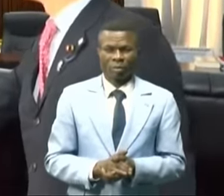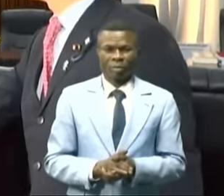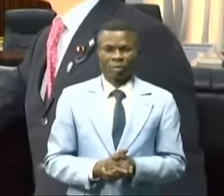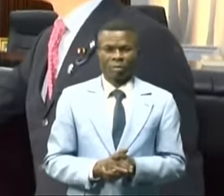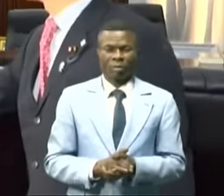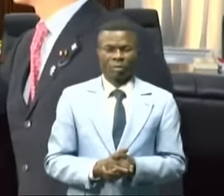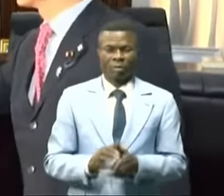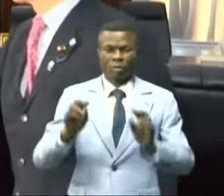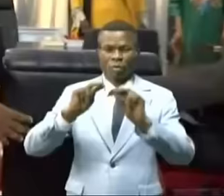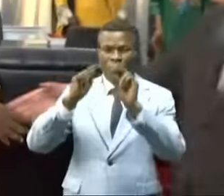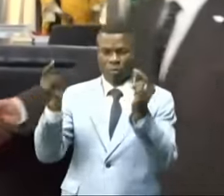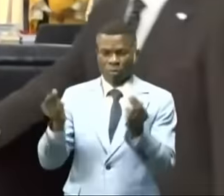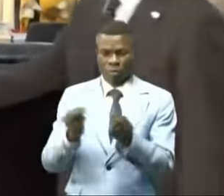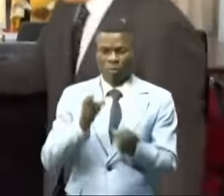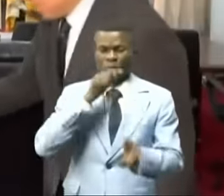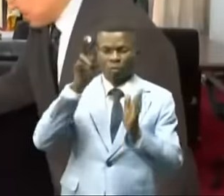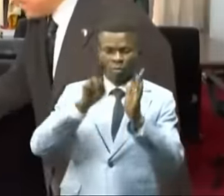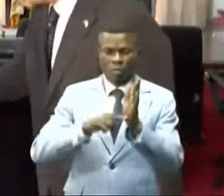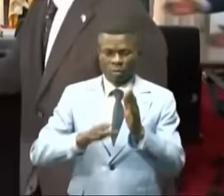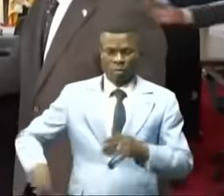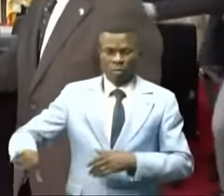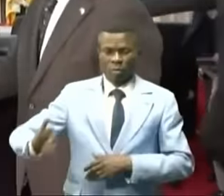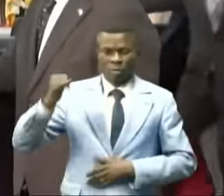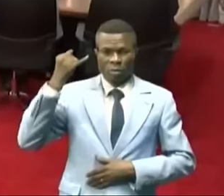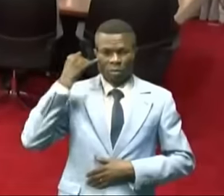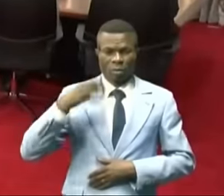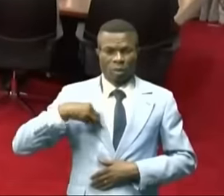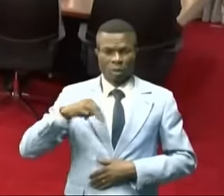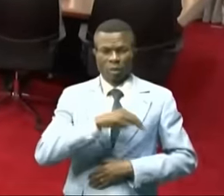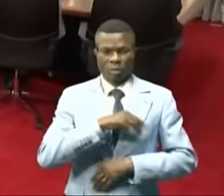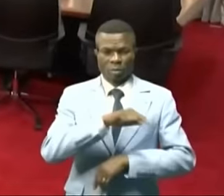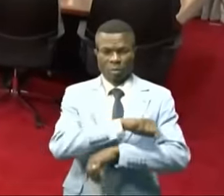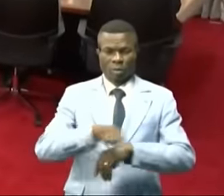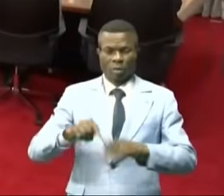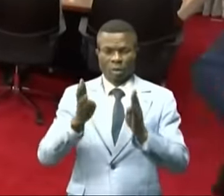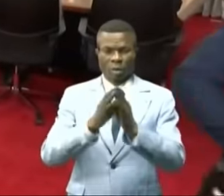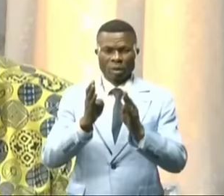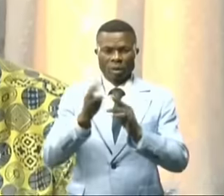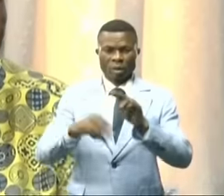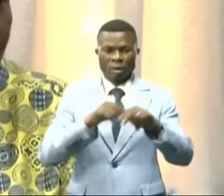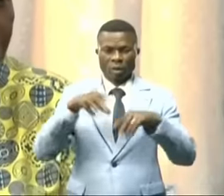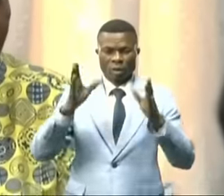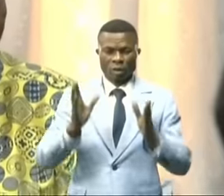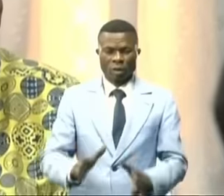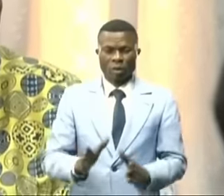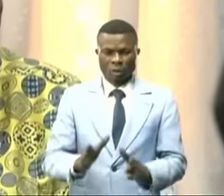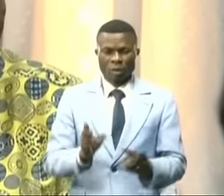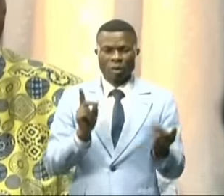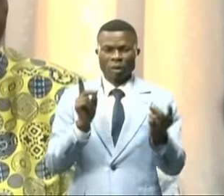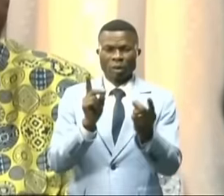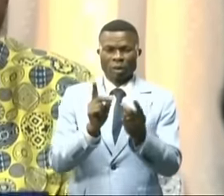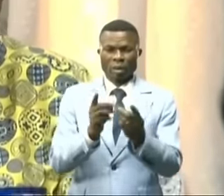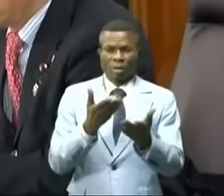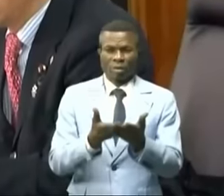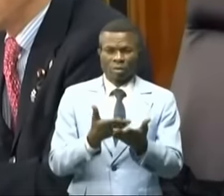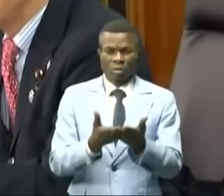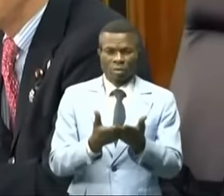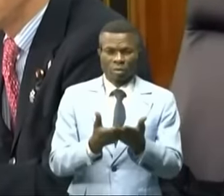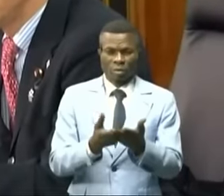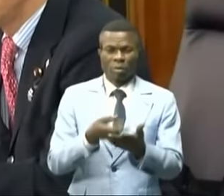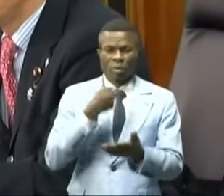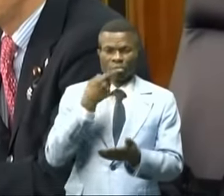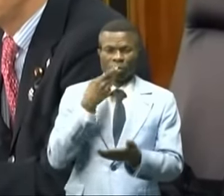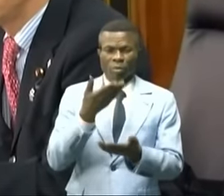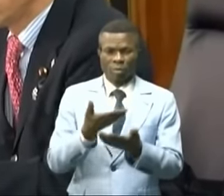La délégation des parlementaires japonais et les membres du bureau de l'Assemblée nationale congolaise ont échangé autour du renforcement de la